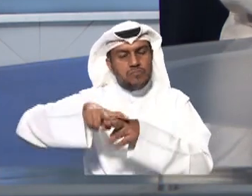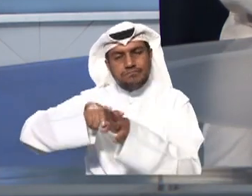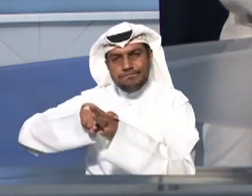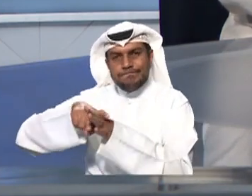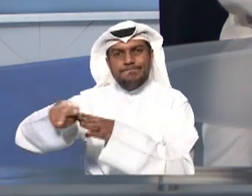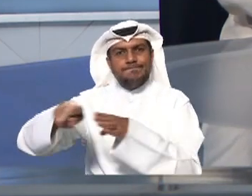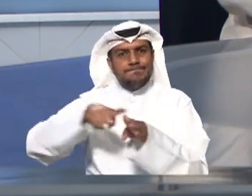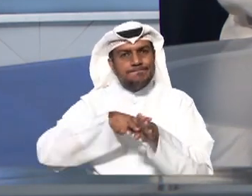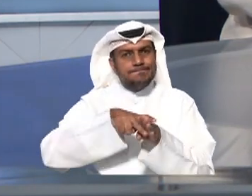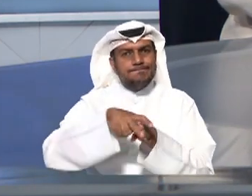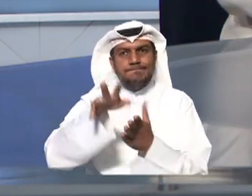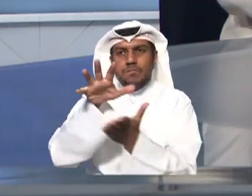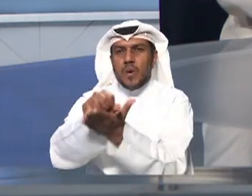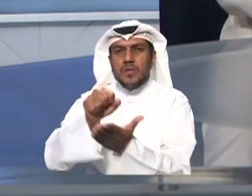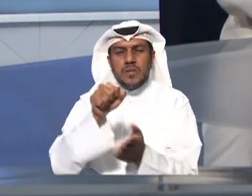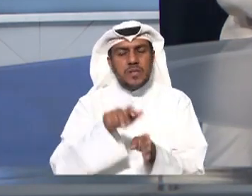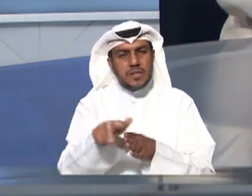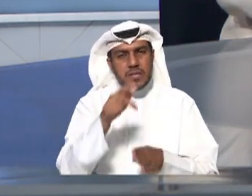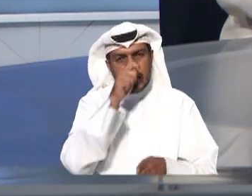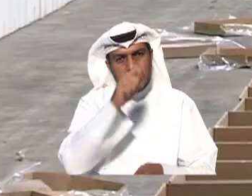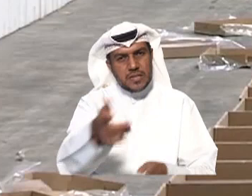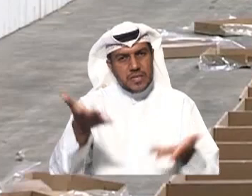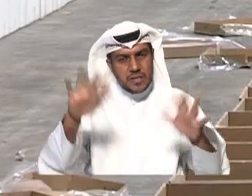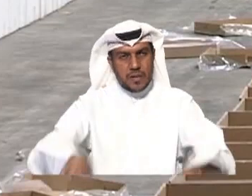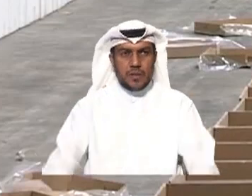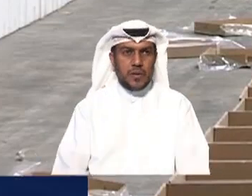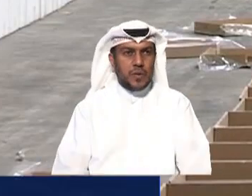مع تفشي وباء كورونا.